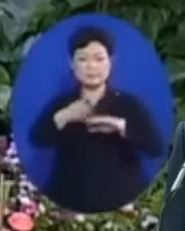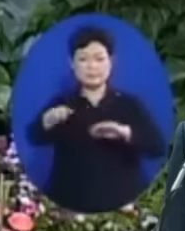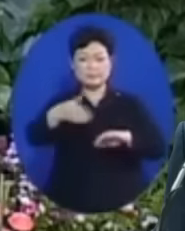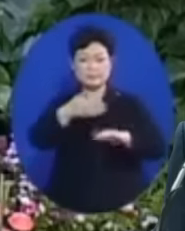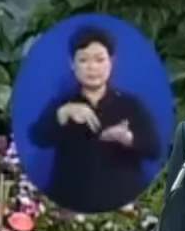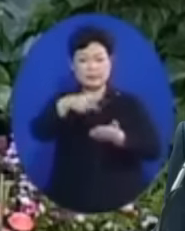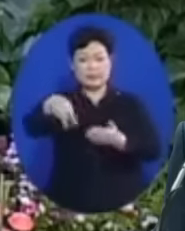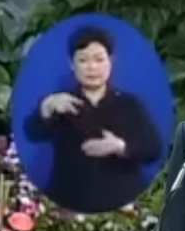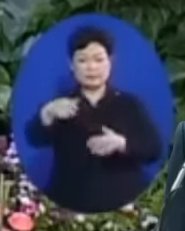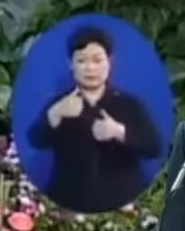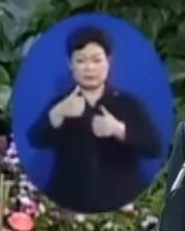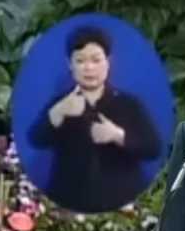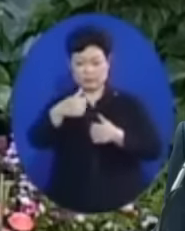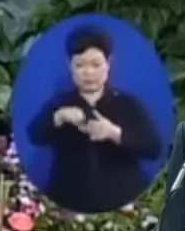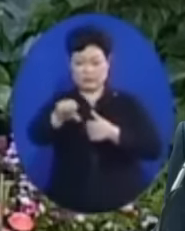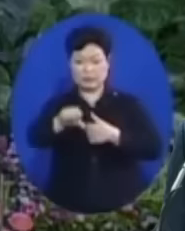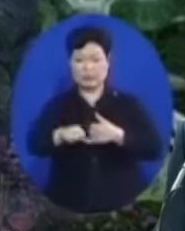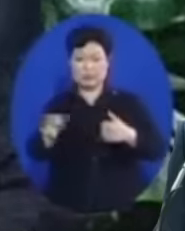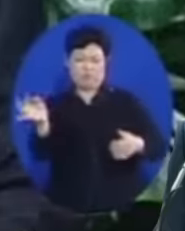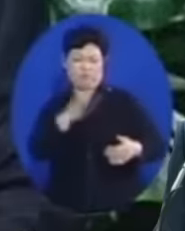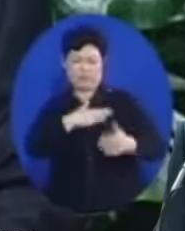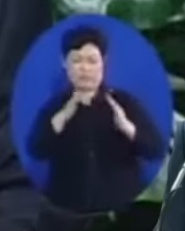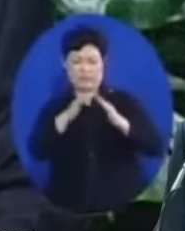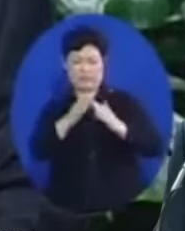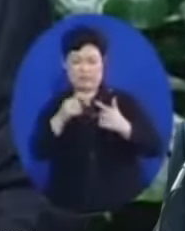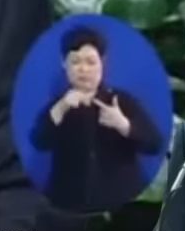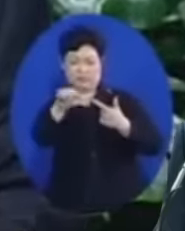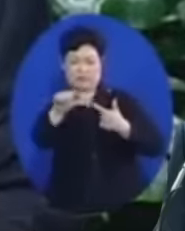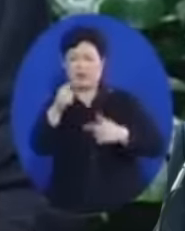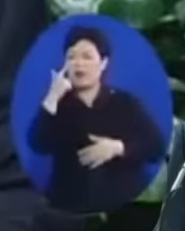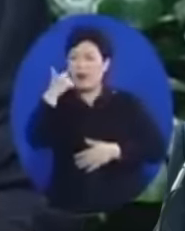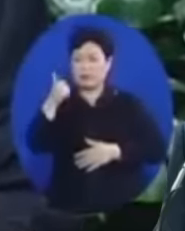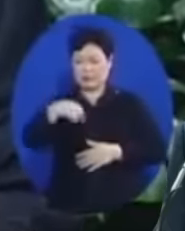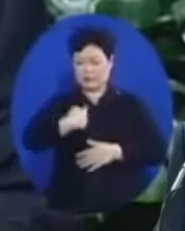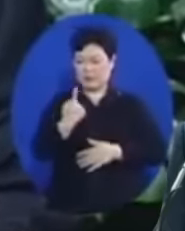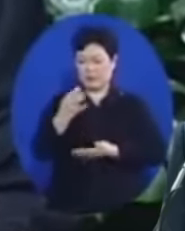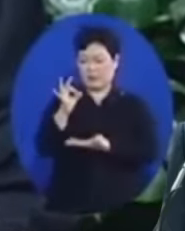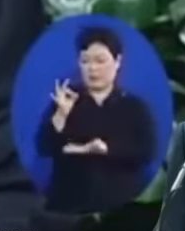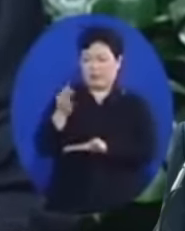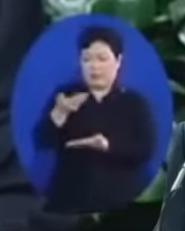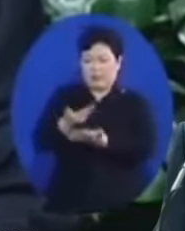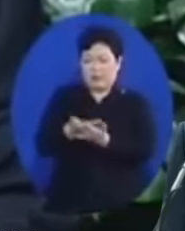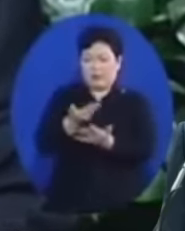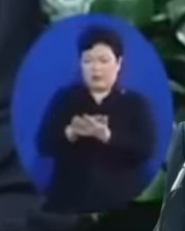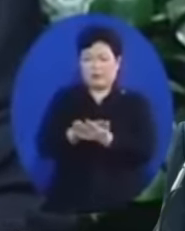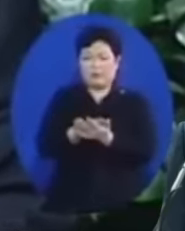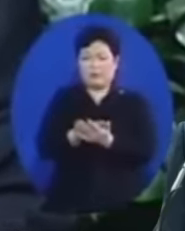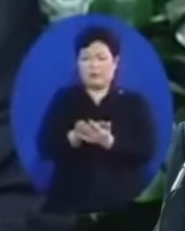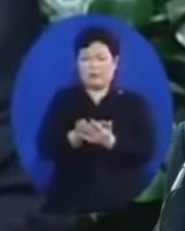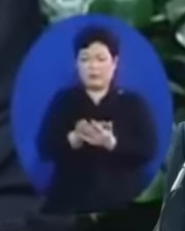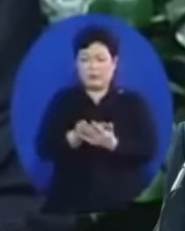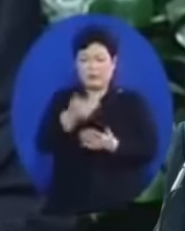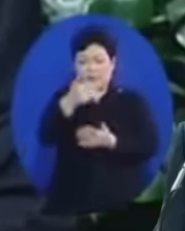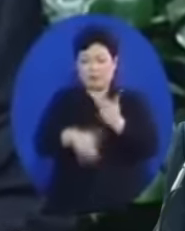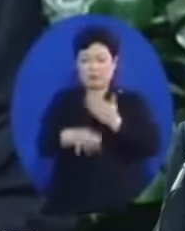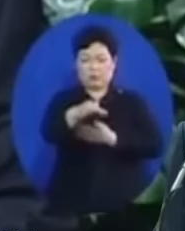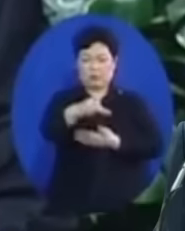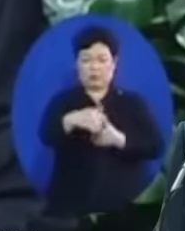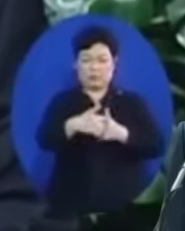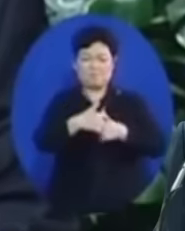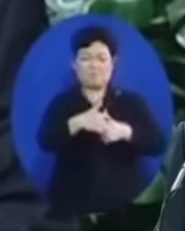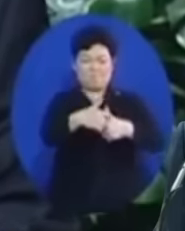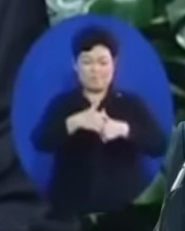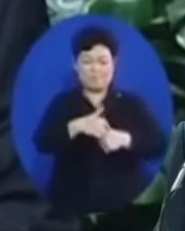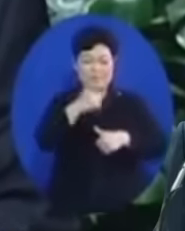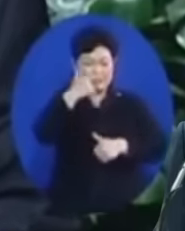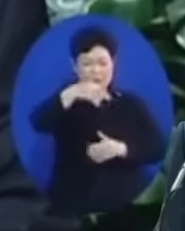한 부자 농부의 둘째 아들로 아버지에게 제게 수한 재물을 내게 달라고 상속을 강요해서